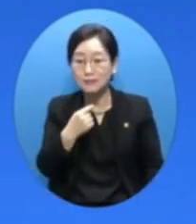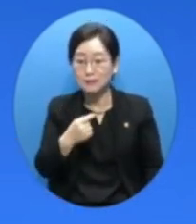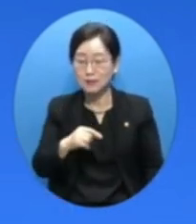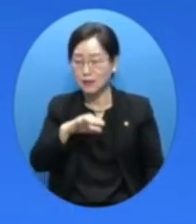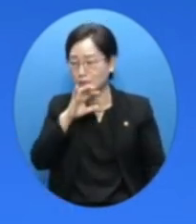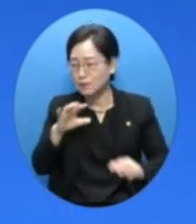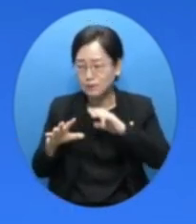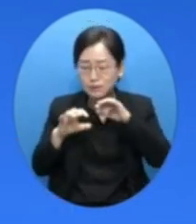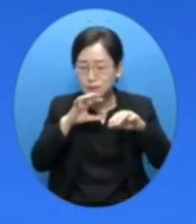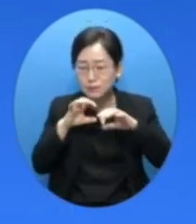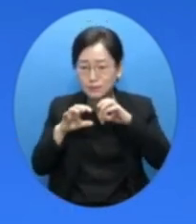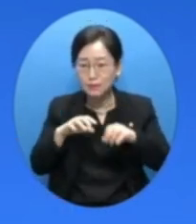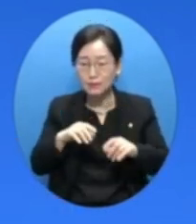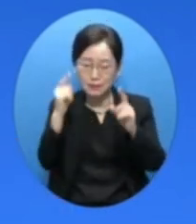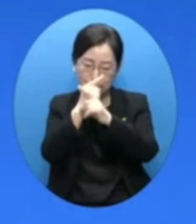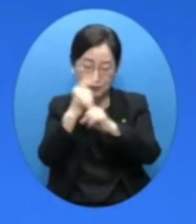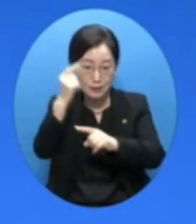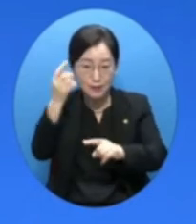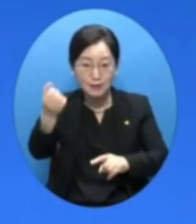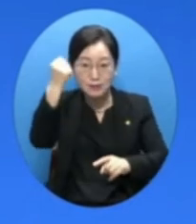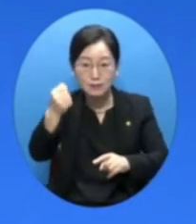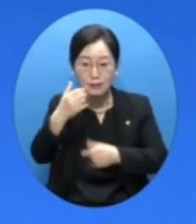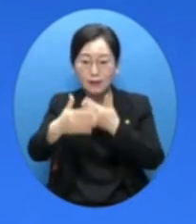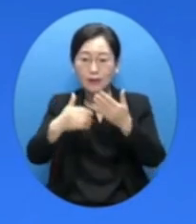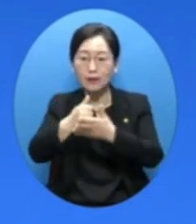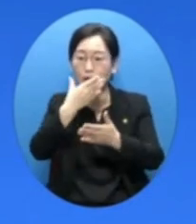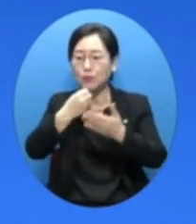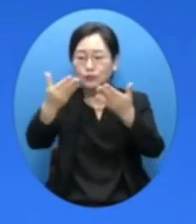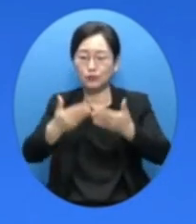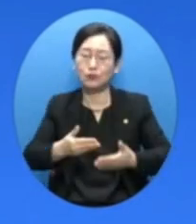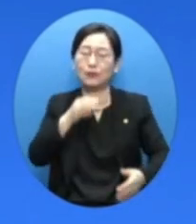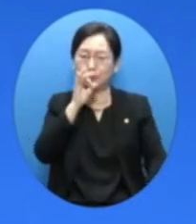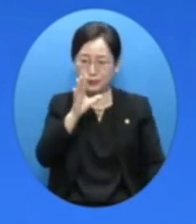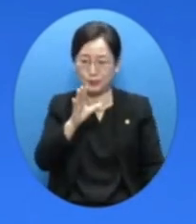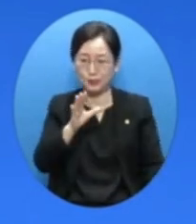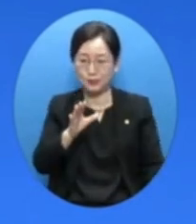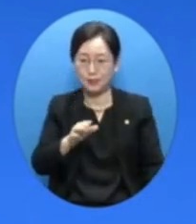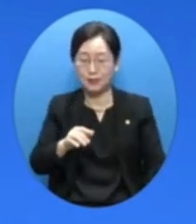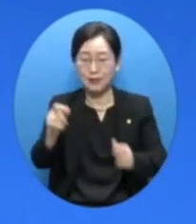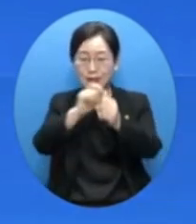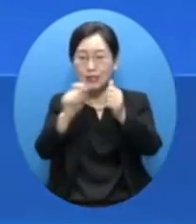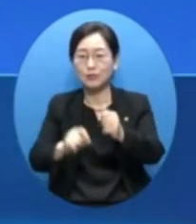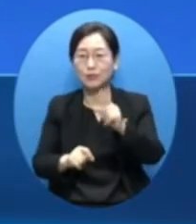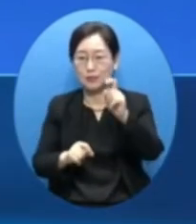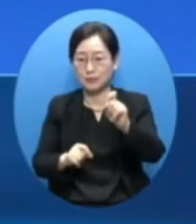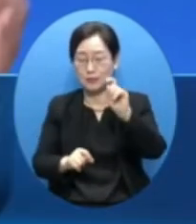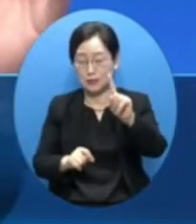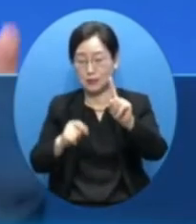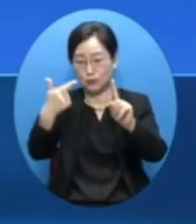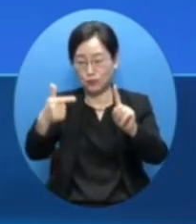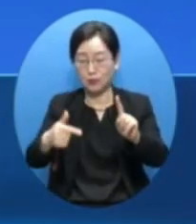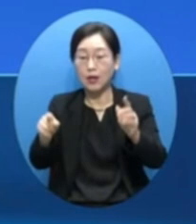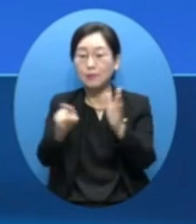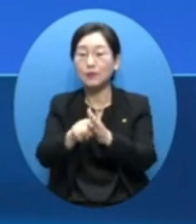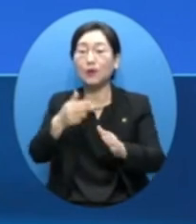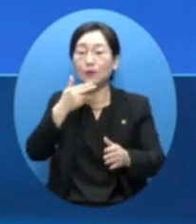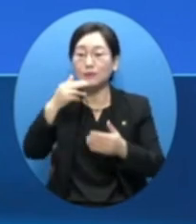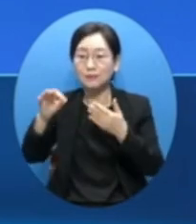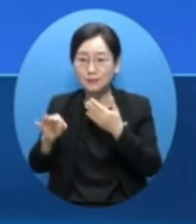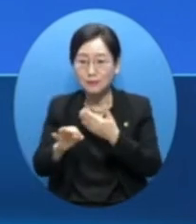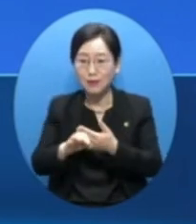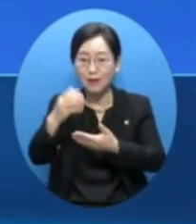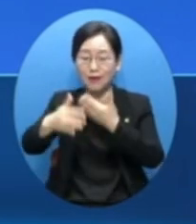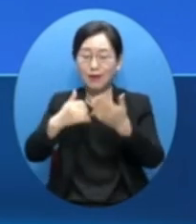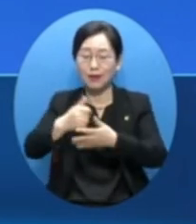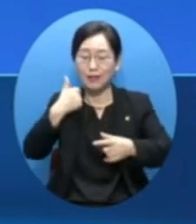불평하고 원망하고 부정적으로 살면 하나님의 복이 임하지 않는 것입니다. 그래서 히브리서 11장 6절 말씀합니다. 믿음이 없이는